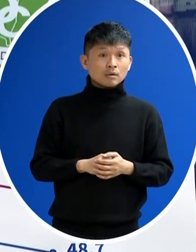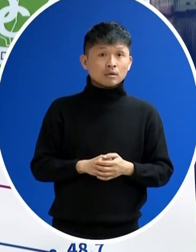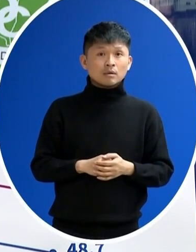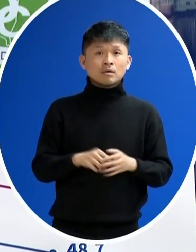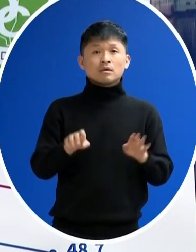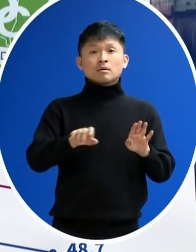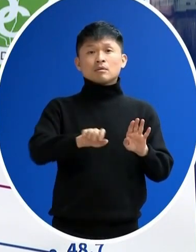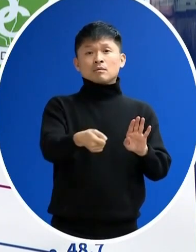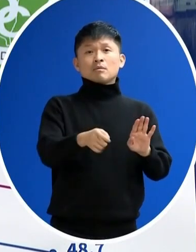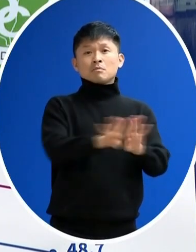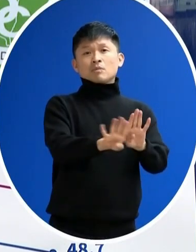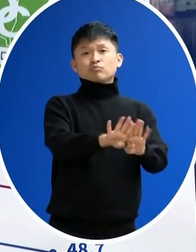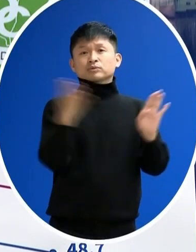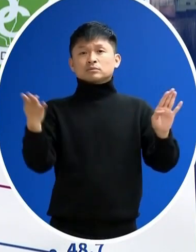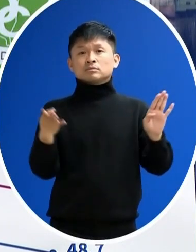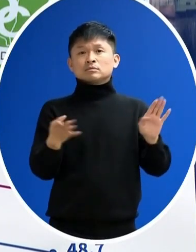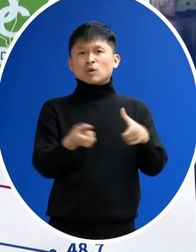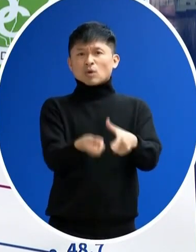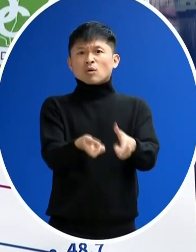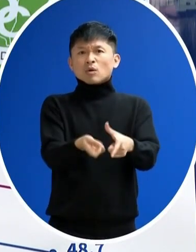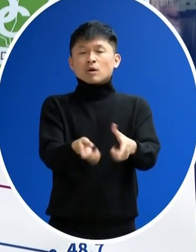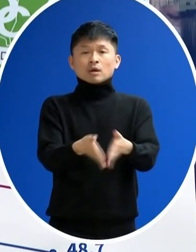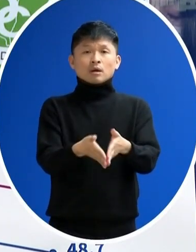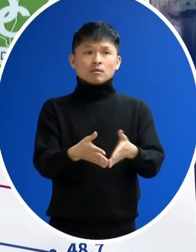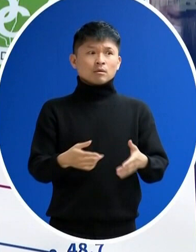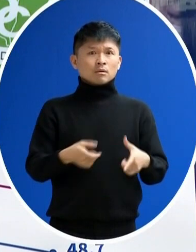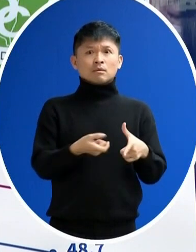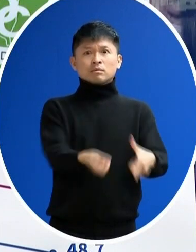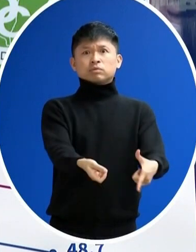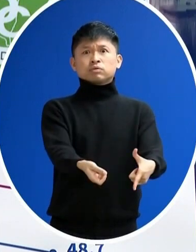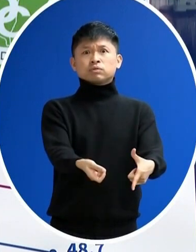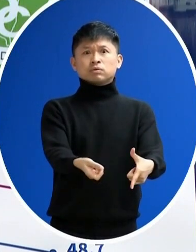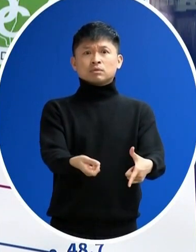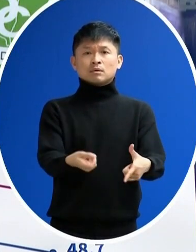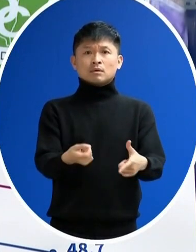透明，有，我们一直都很透明呐，好，我们一直都很